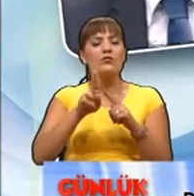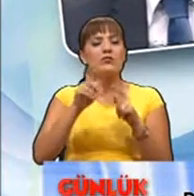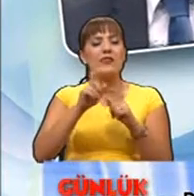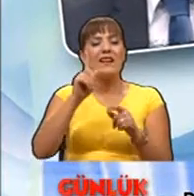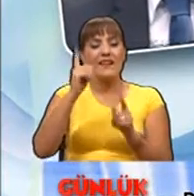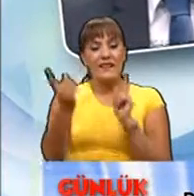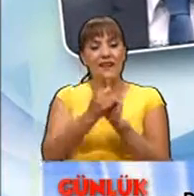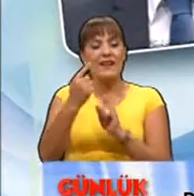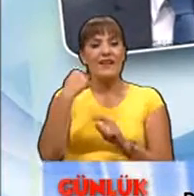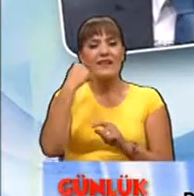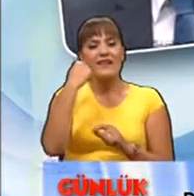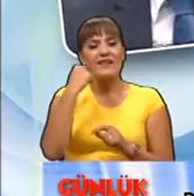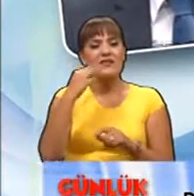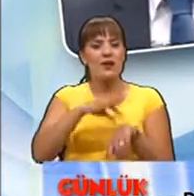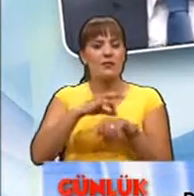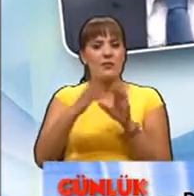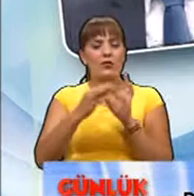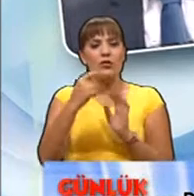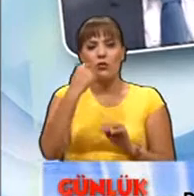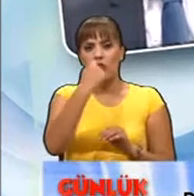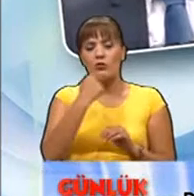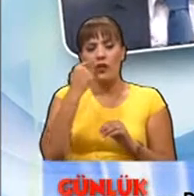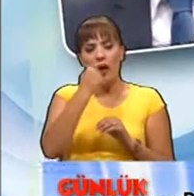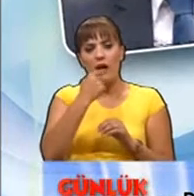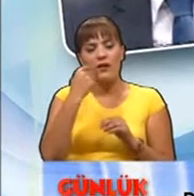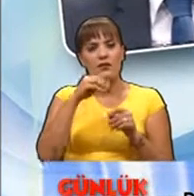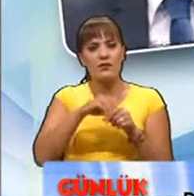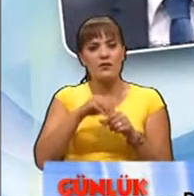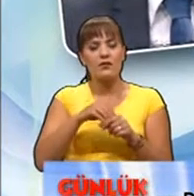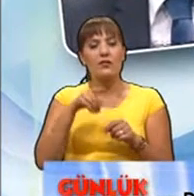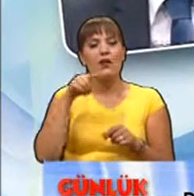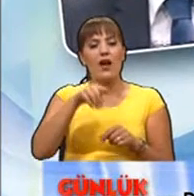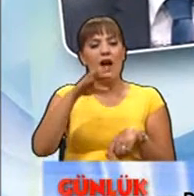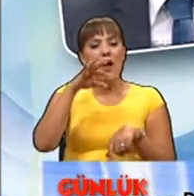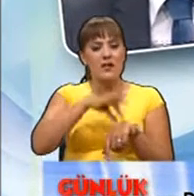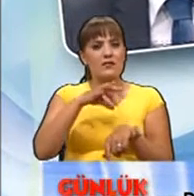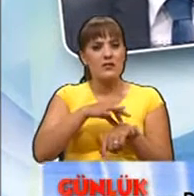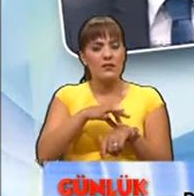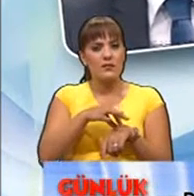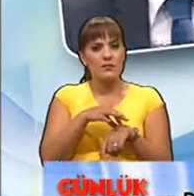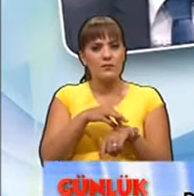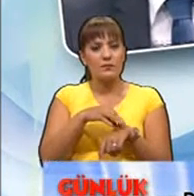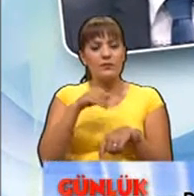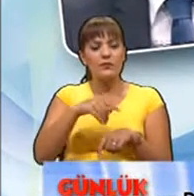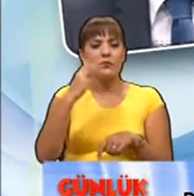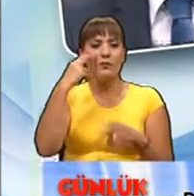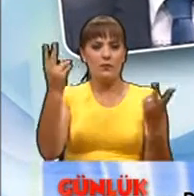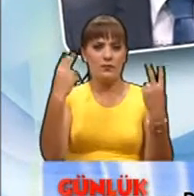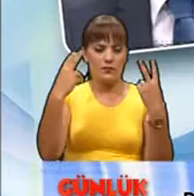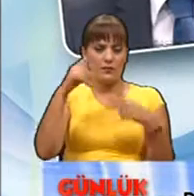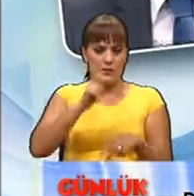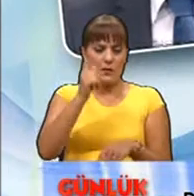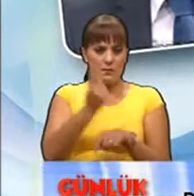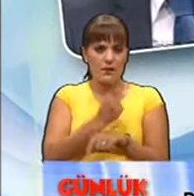diş hekimini ilgilendiren dudak pozisyonunun belirlemidir. Evet. Gum smile dediğimiz. Gum smile dediğimiz hastalık da bu estetik amaçlı yapılan